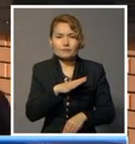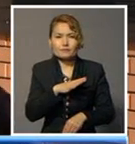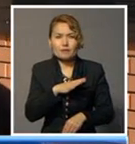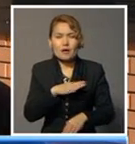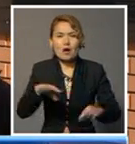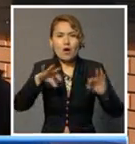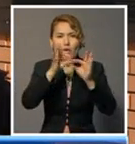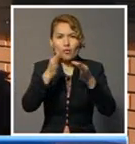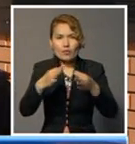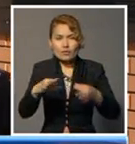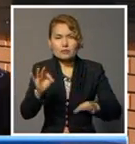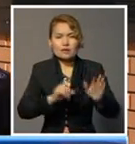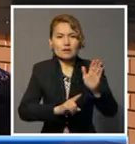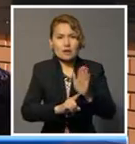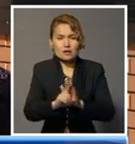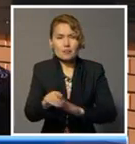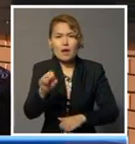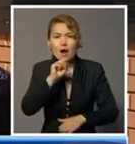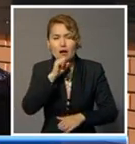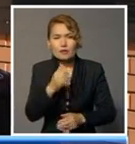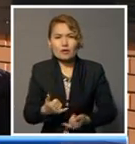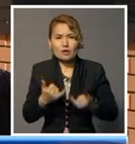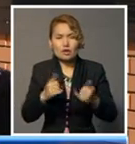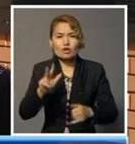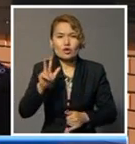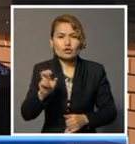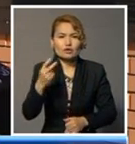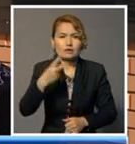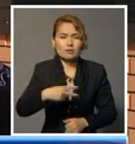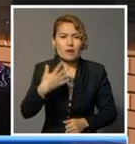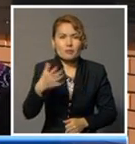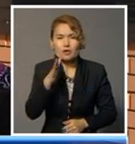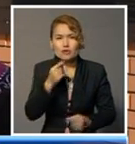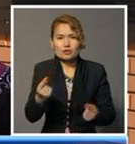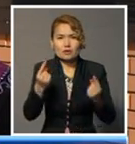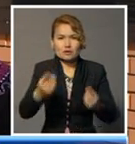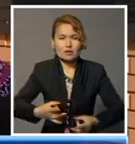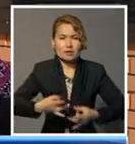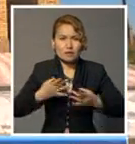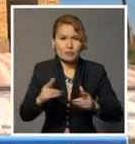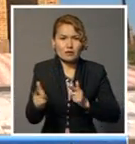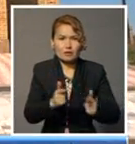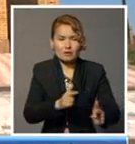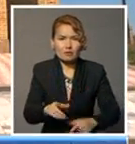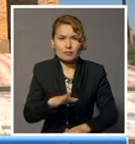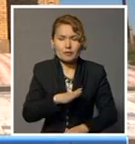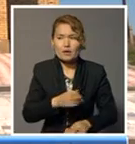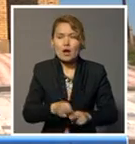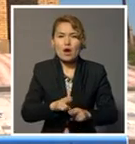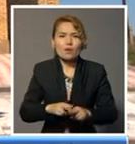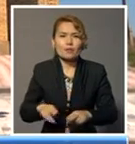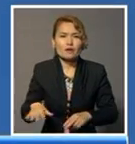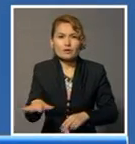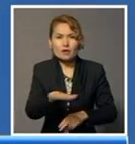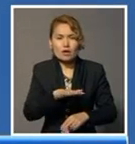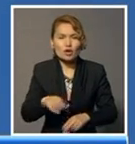күзге қарай осы атамыздың үлкен жаңағы 325 жылдық тойына дайындық жүріп жатыр. Бір ғана Қаратал өзені бойында